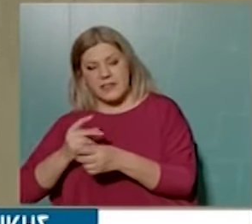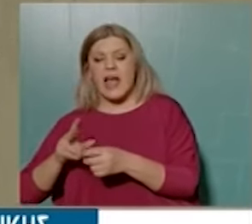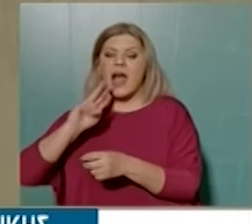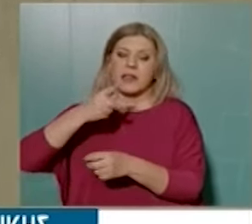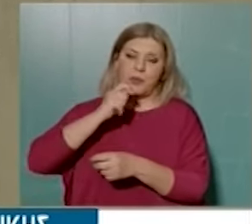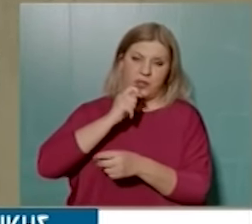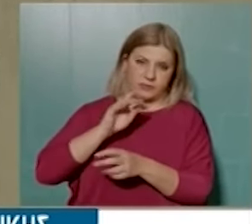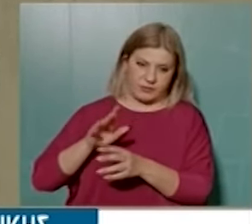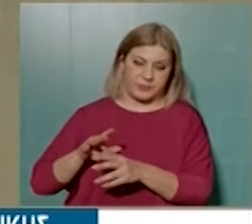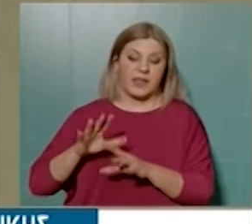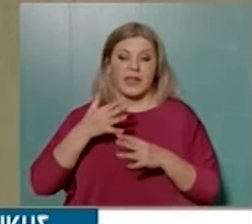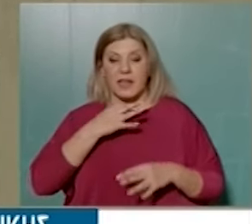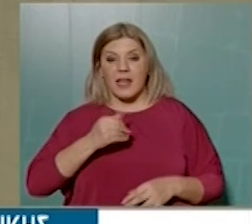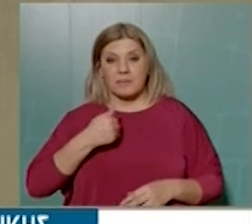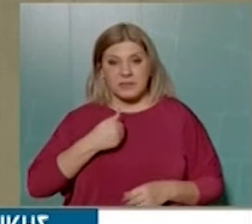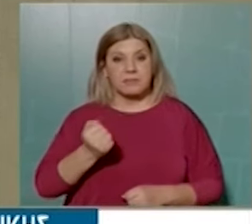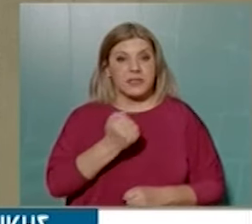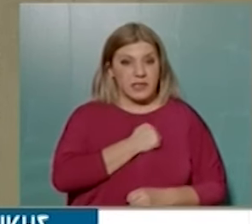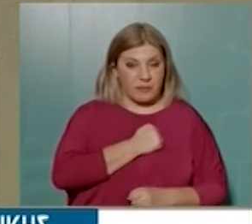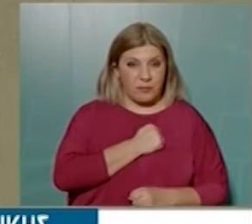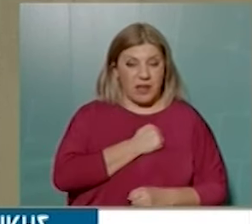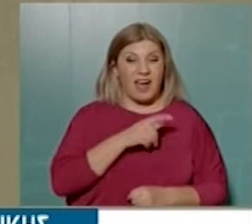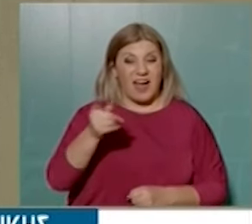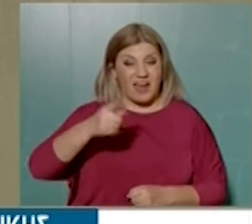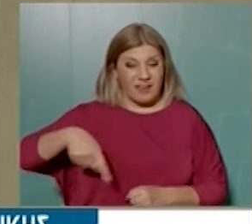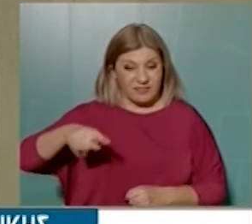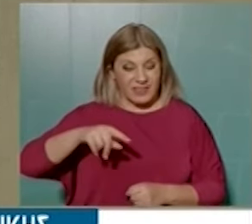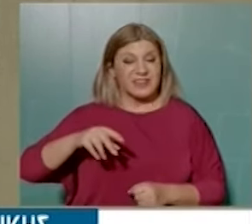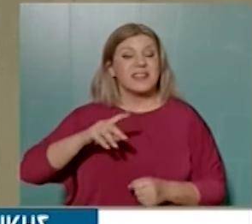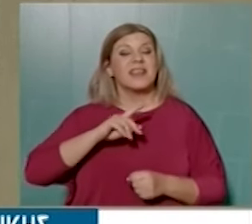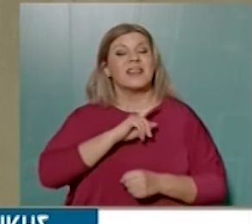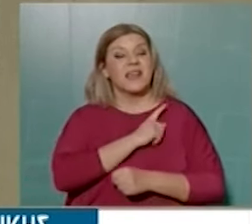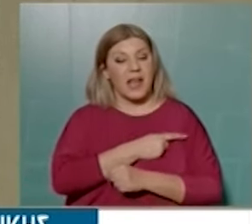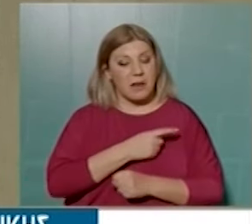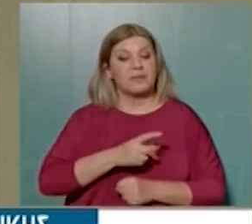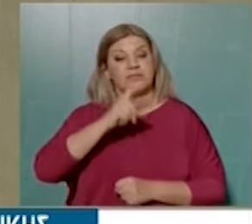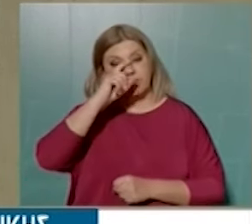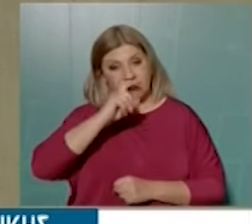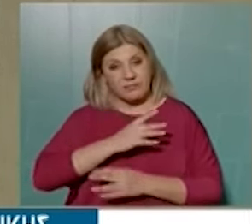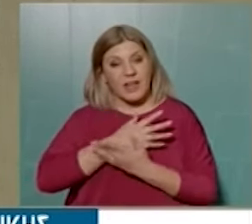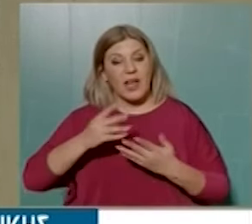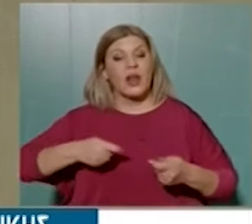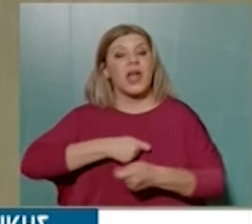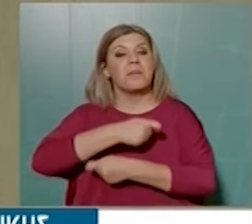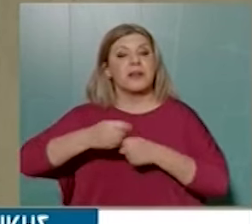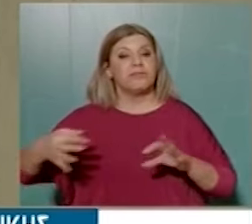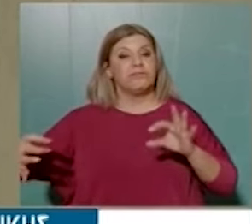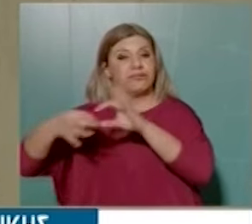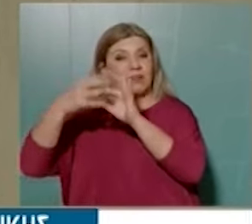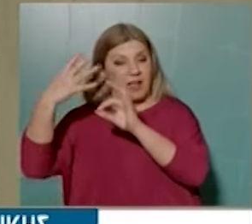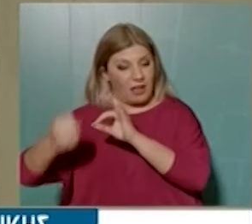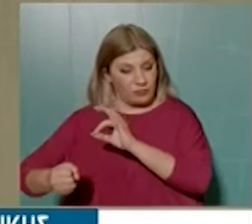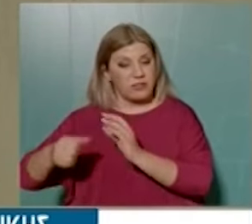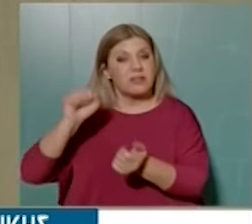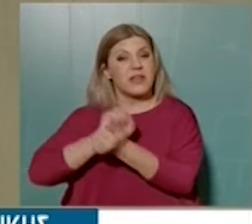αντιπολίτευση γιατί εμείς πιστεύουμε ότι αυτές οι δυνάμεις είναι εξαρτημένες απ τα θέλω των μεγάλων επιχειρηματικών ομίλων απ τις